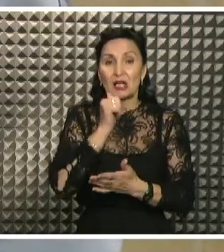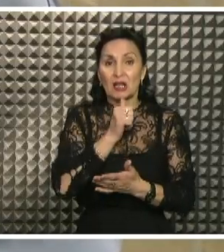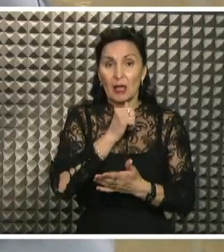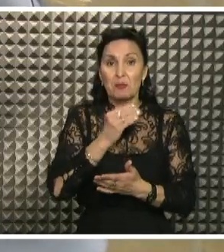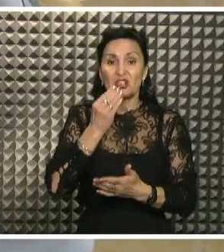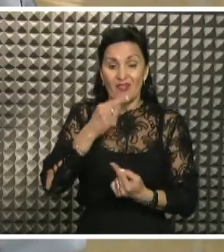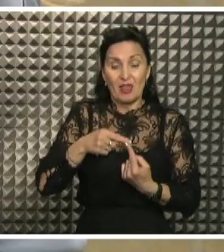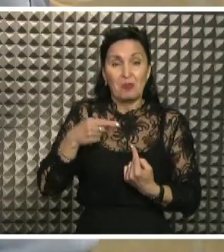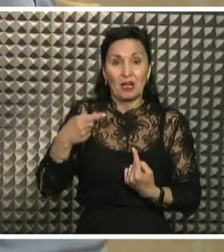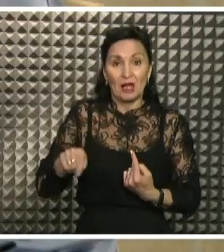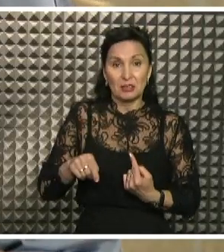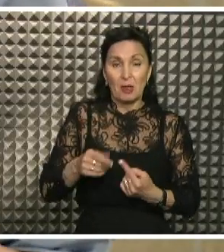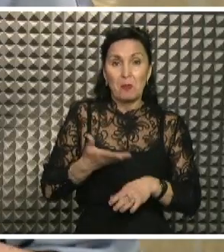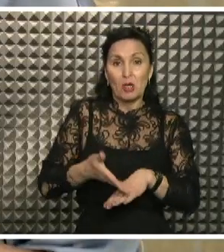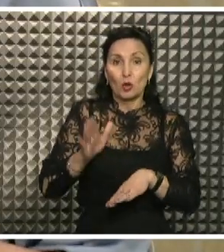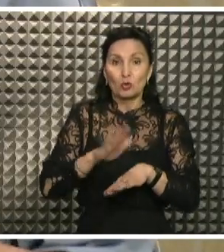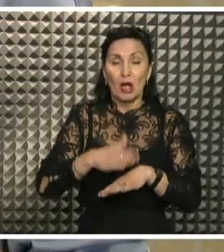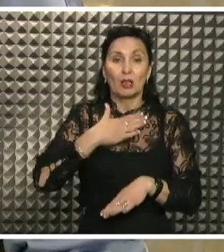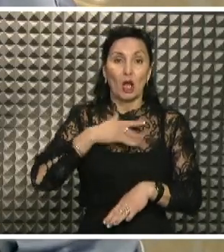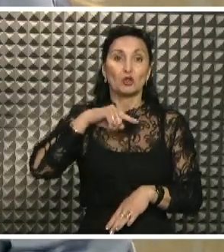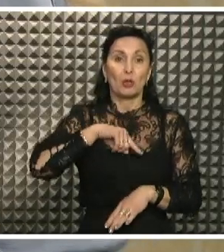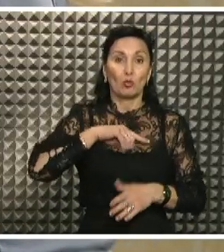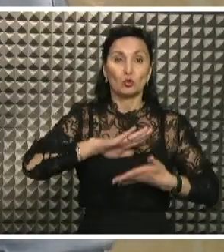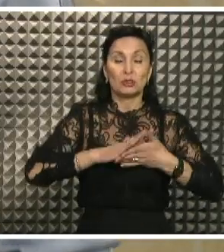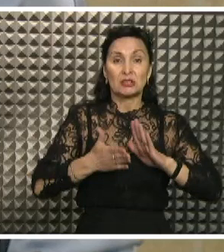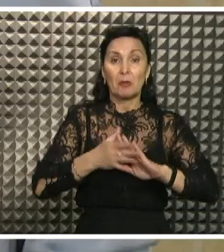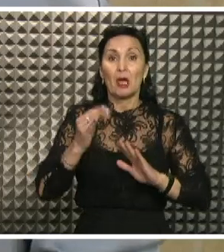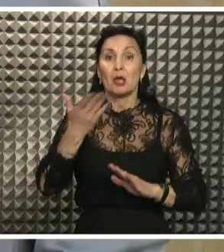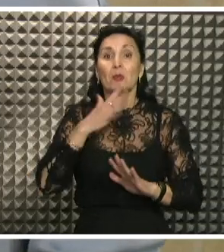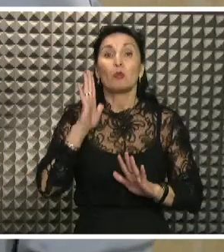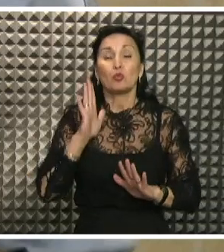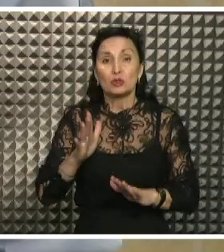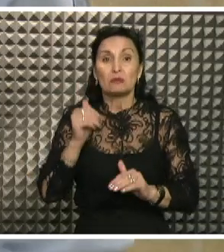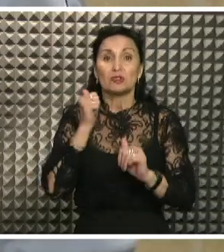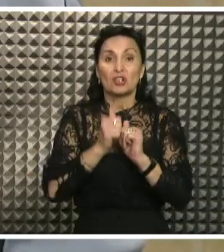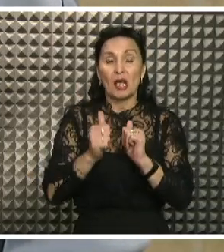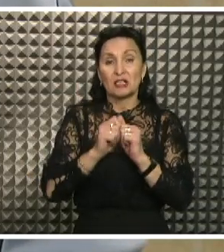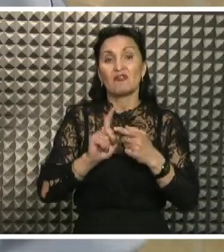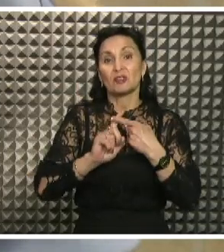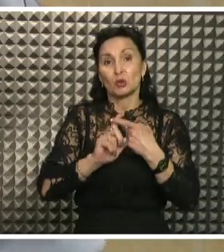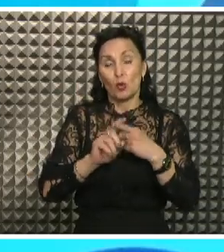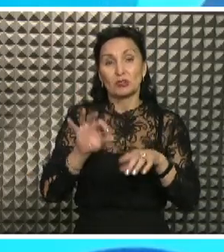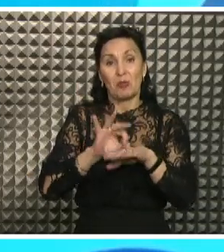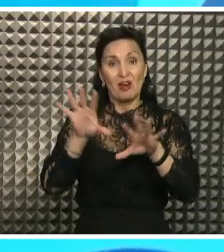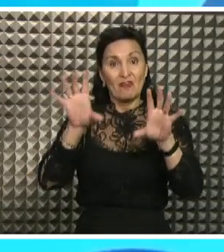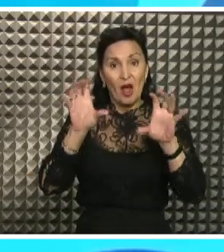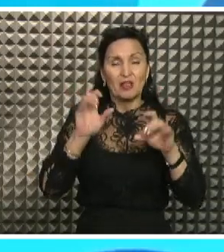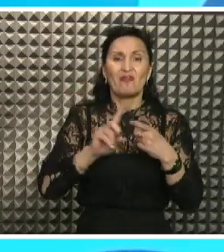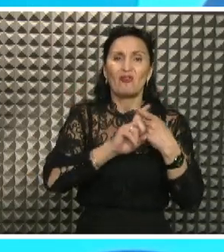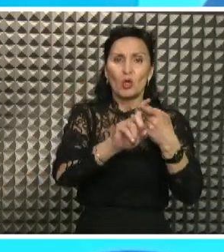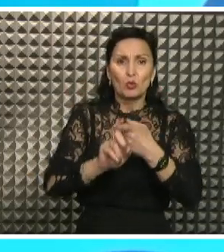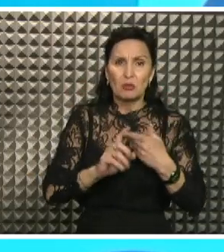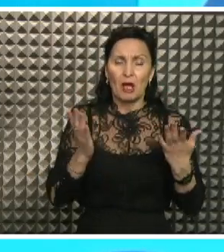пищевая непереносимость, будет перегружать нашу иммунную систему, и мы будем склонны к частым инфекционным заболеваниям, к вирусным